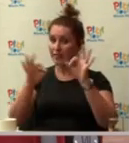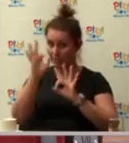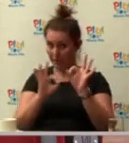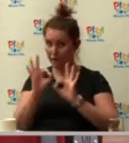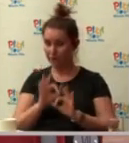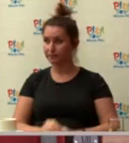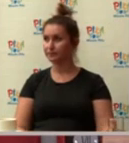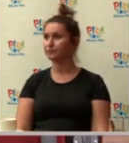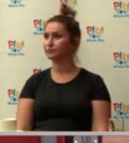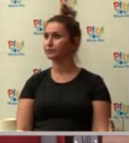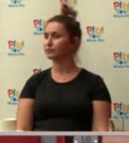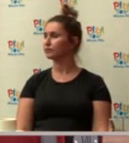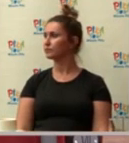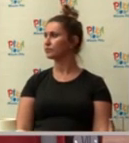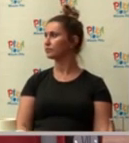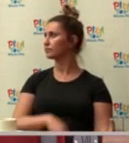ale bezpiecznie